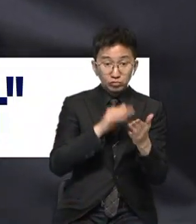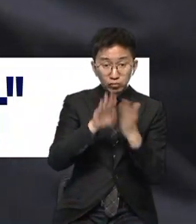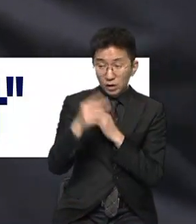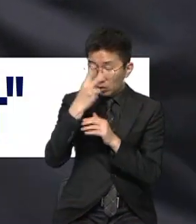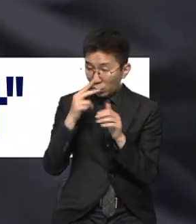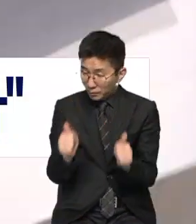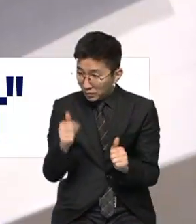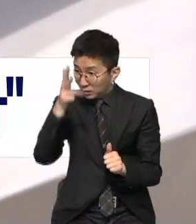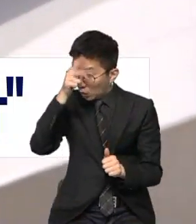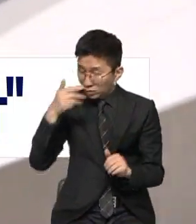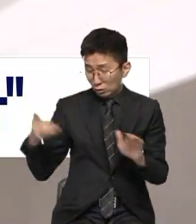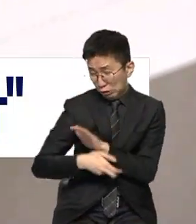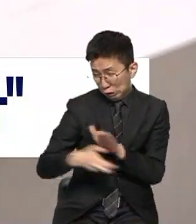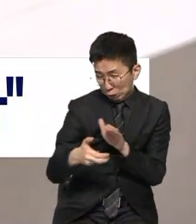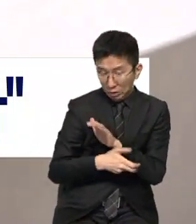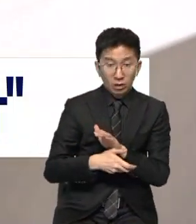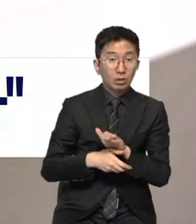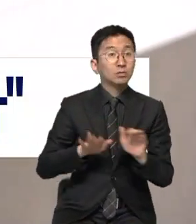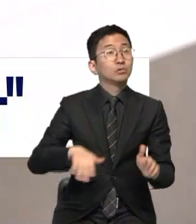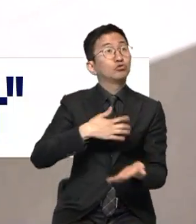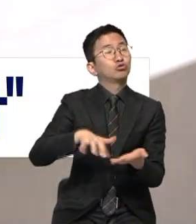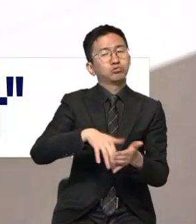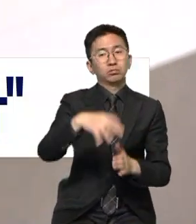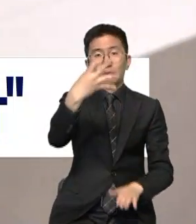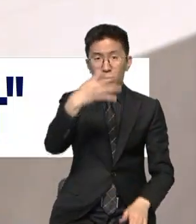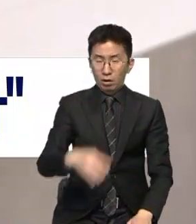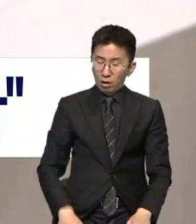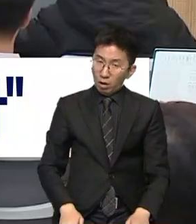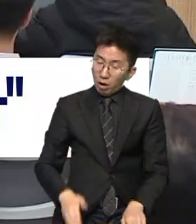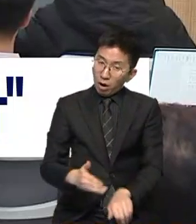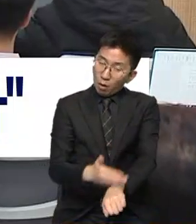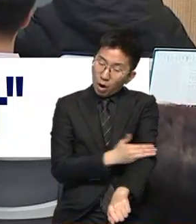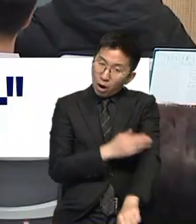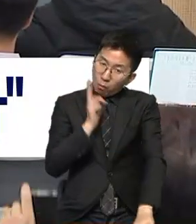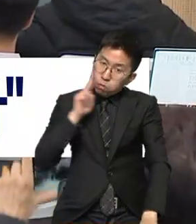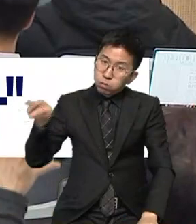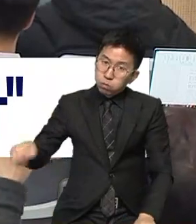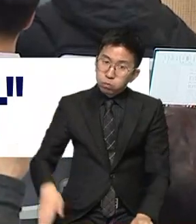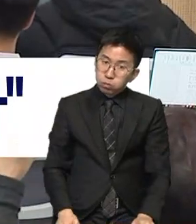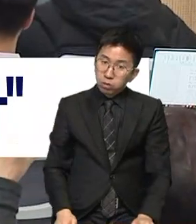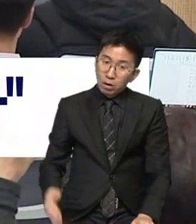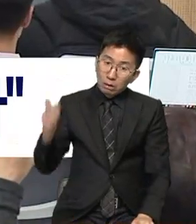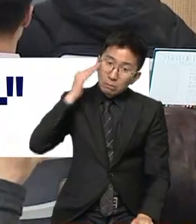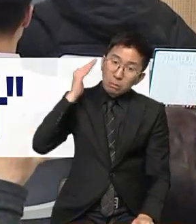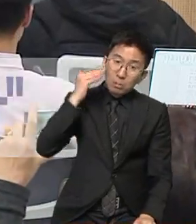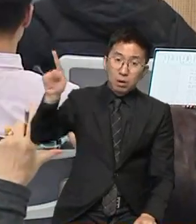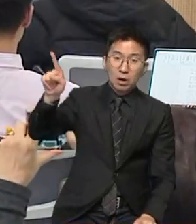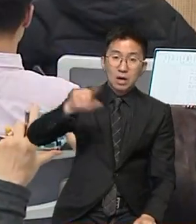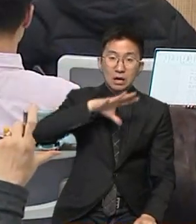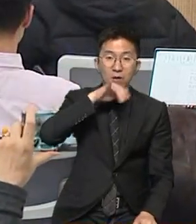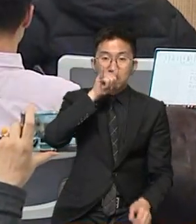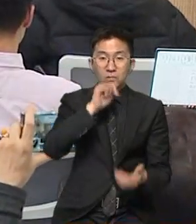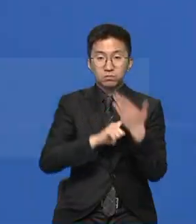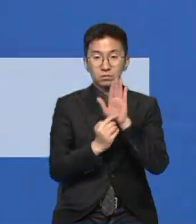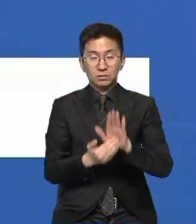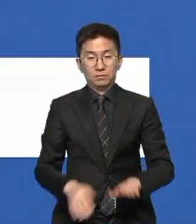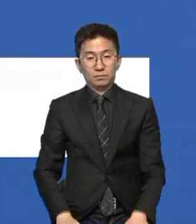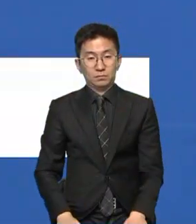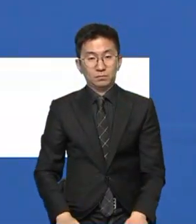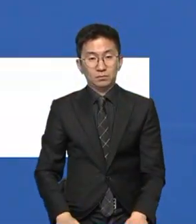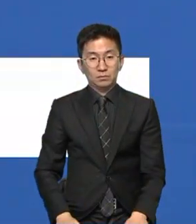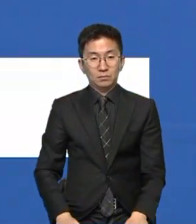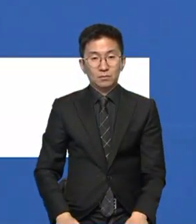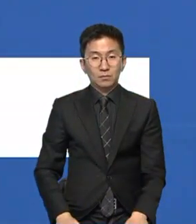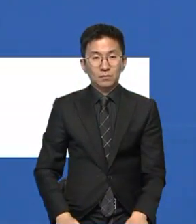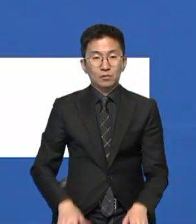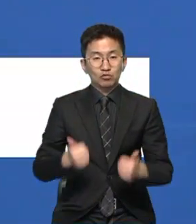도청 압수수색이 14번째라며 과잉수사와 정치수사로 업무를 방해받고 있다고 밝혔습니다. 총선을 불과 몇 개월